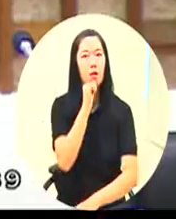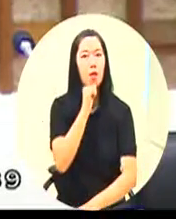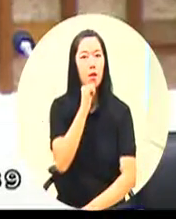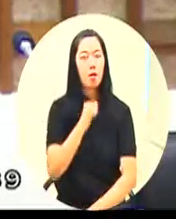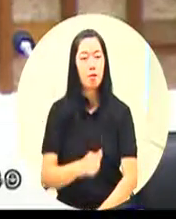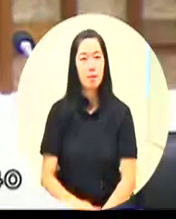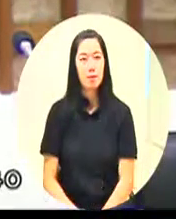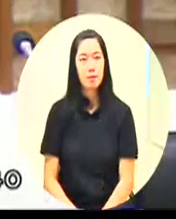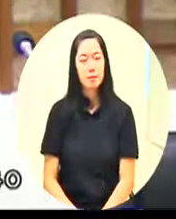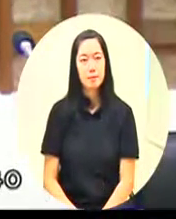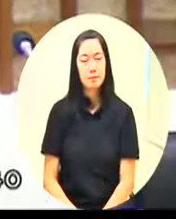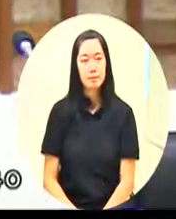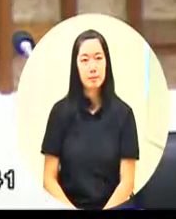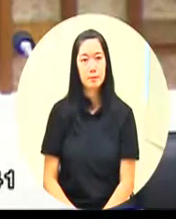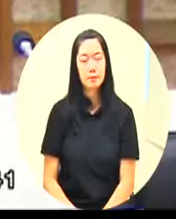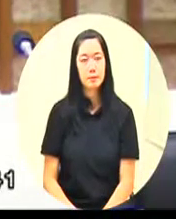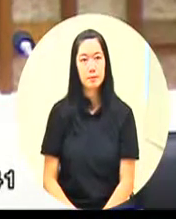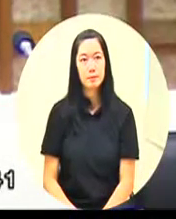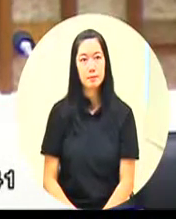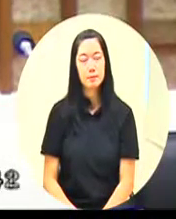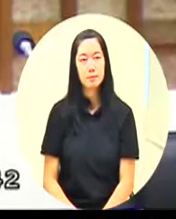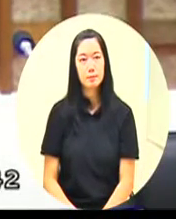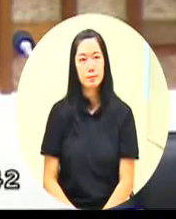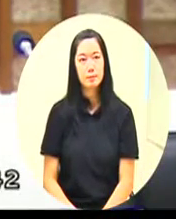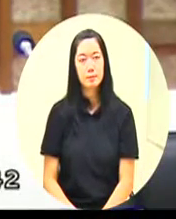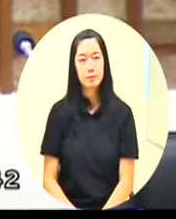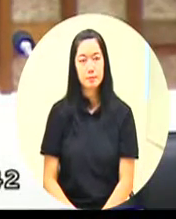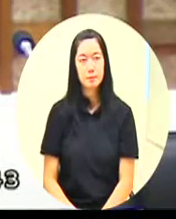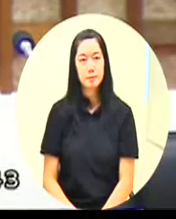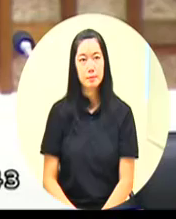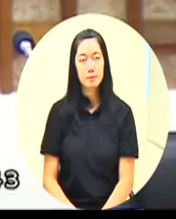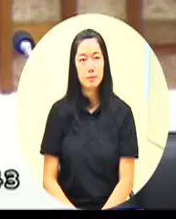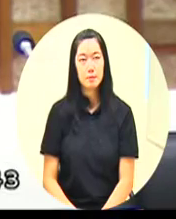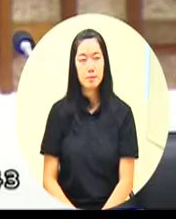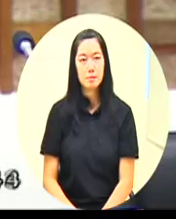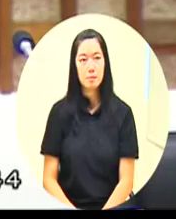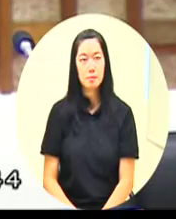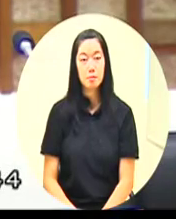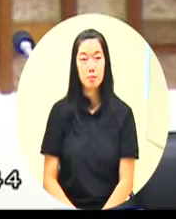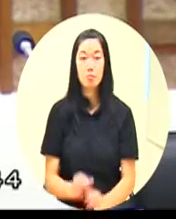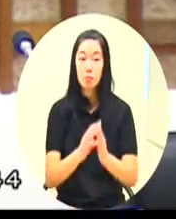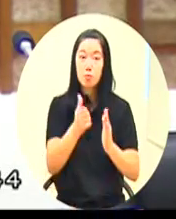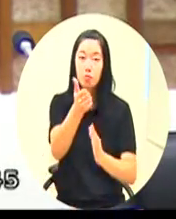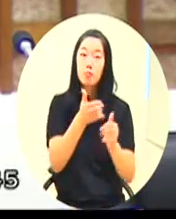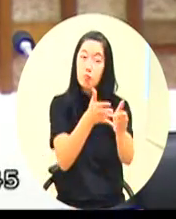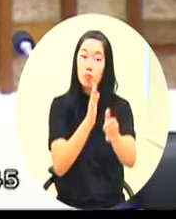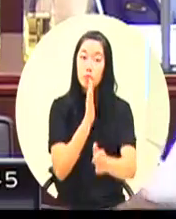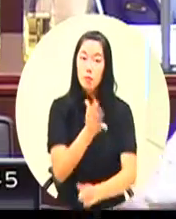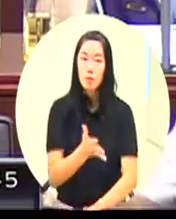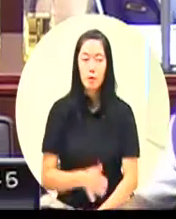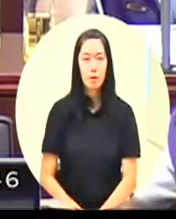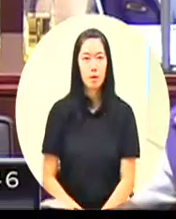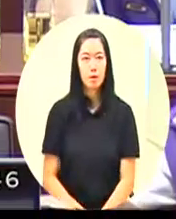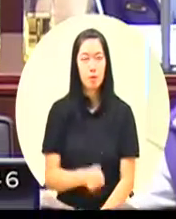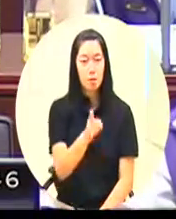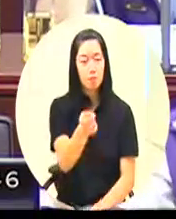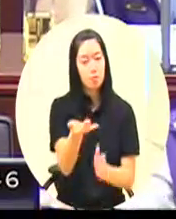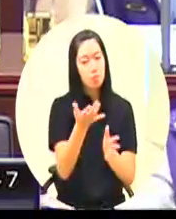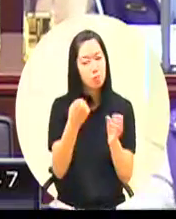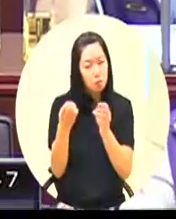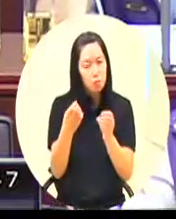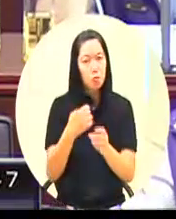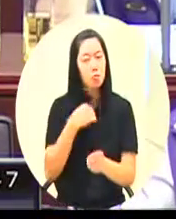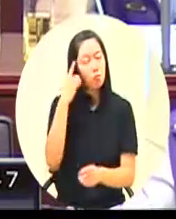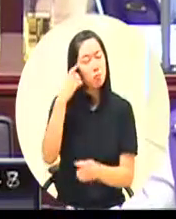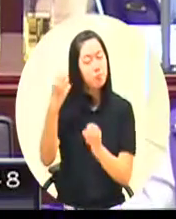这个维护维修啊，维护它或修剪，是不是局长？ 那个刘源，你刚刚谈的方向我是非常